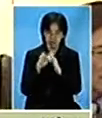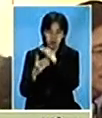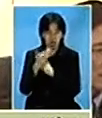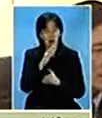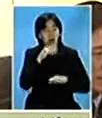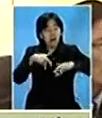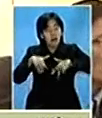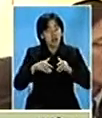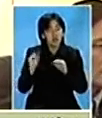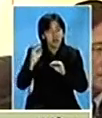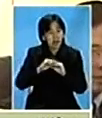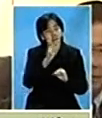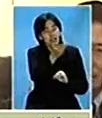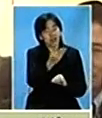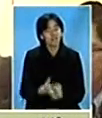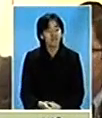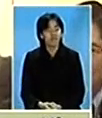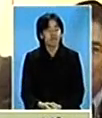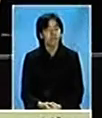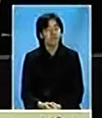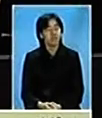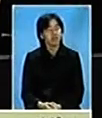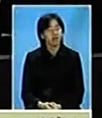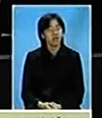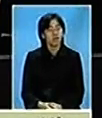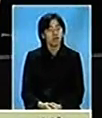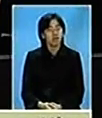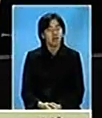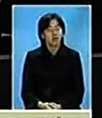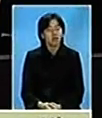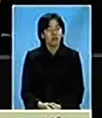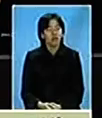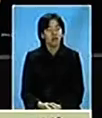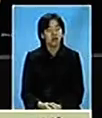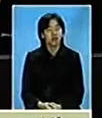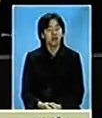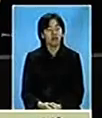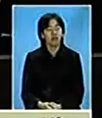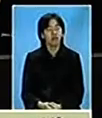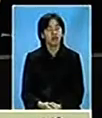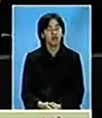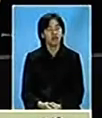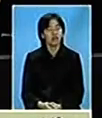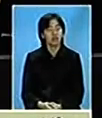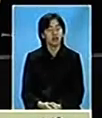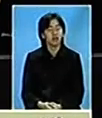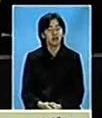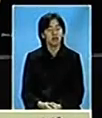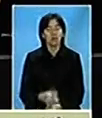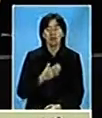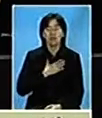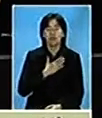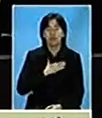เชิญนะครับ เชิญนะเชิญนะ ขออนุญาตครับเดี๋ยวผมพลเอกชูชาติสุส